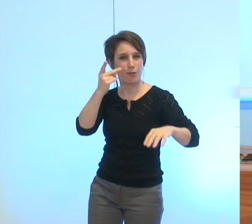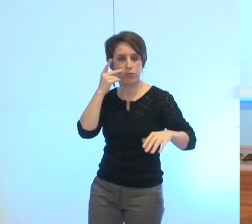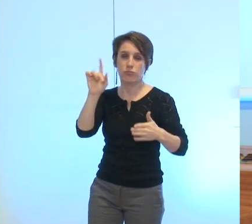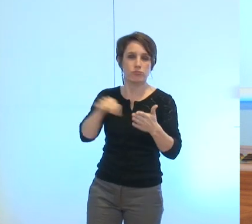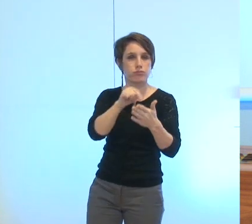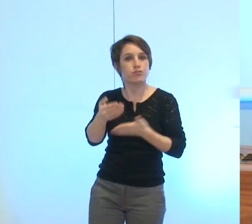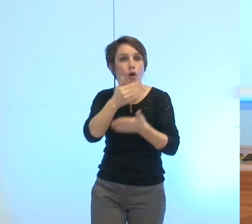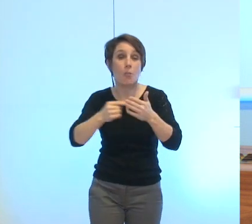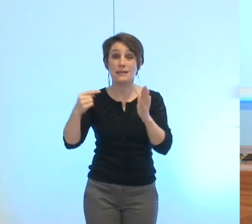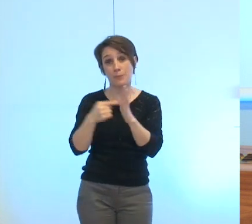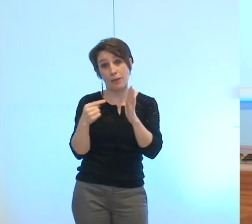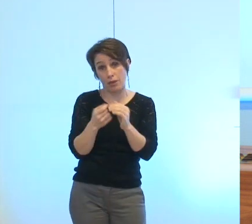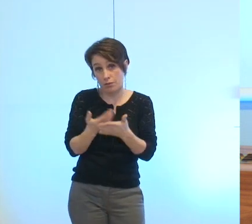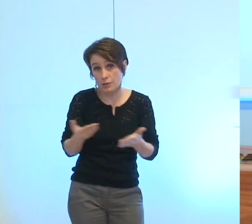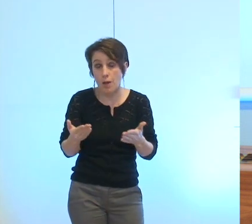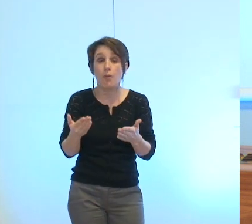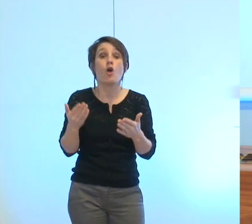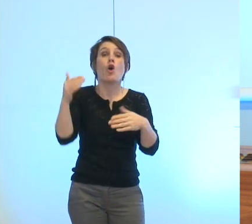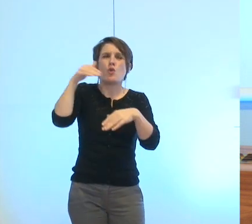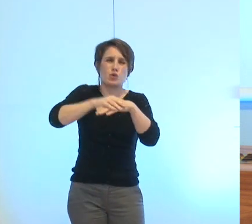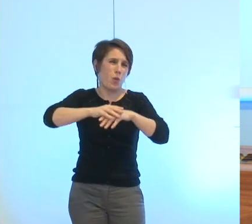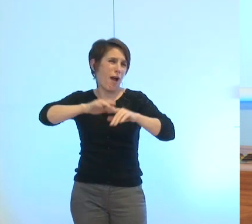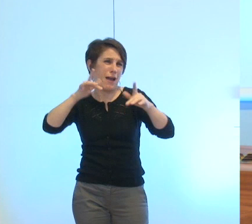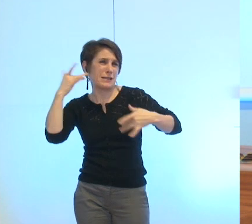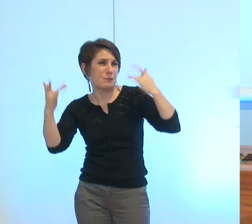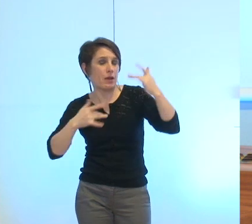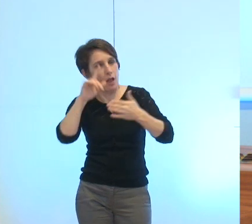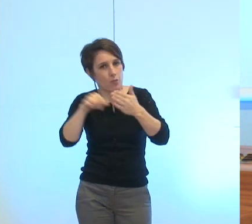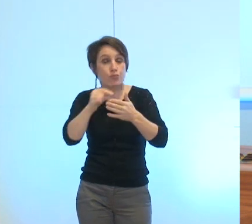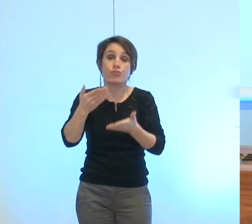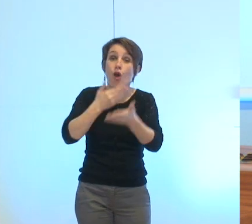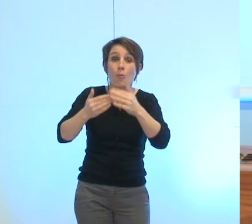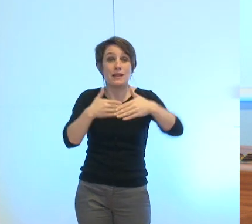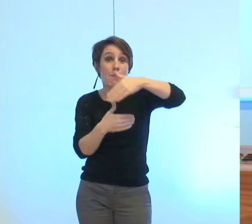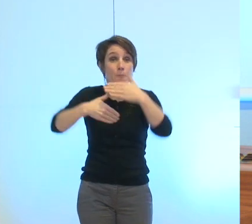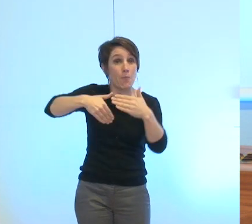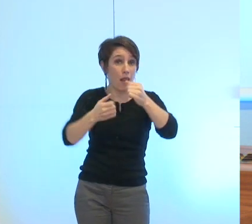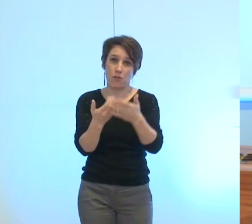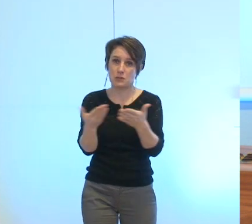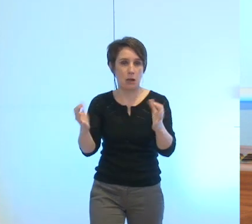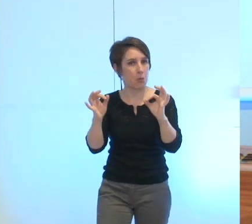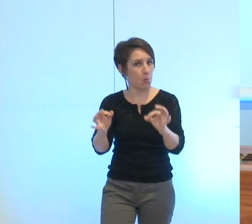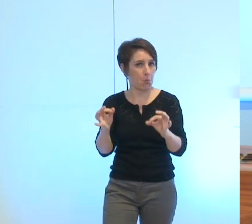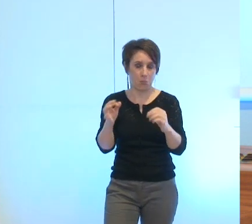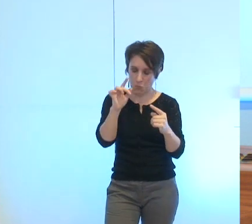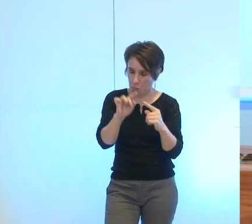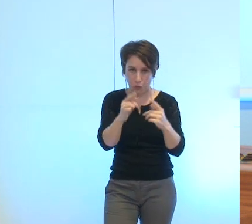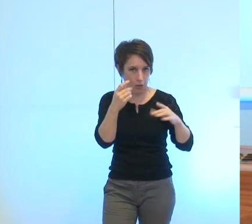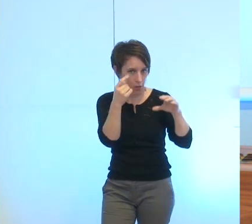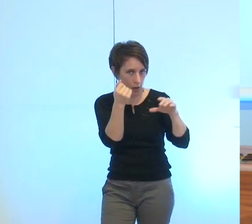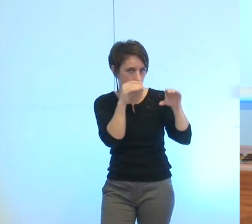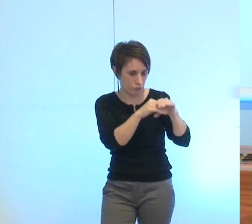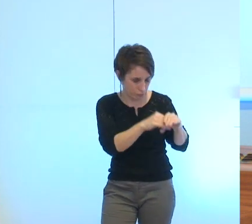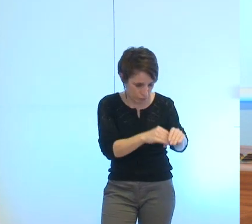un bal populaire bon de fait sur ce protocole soyons clair nous finirons l'année donc en dessa du budget